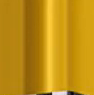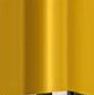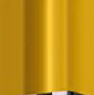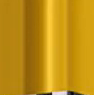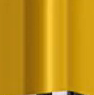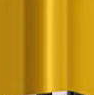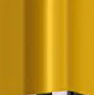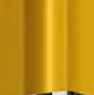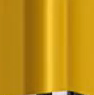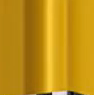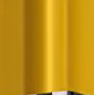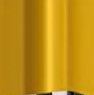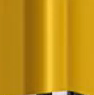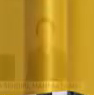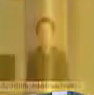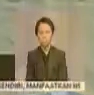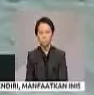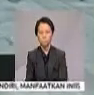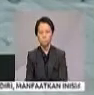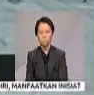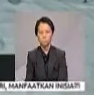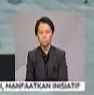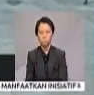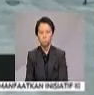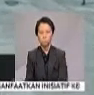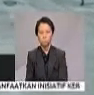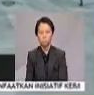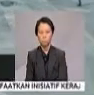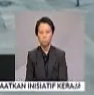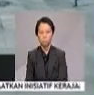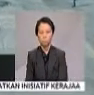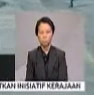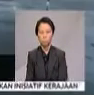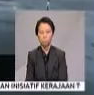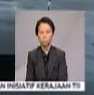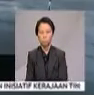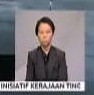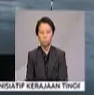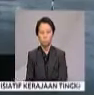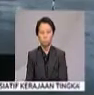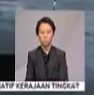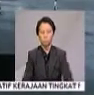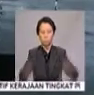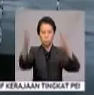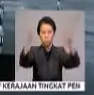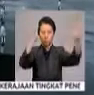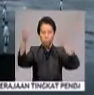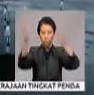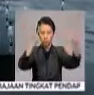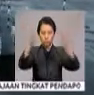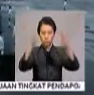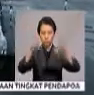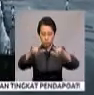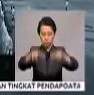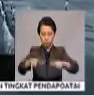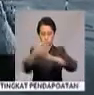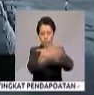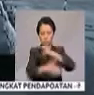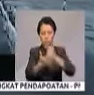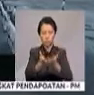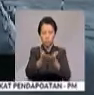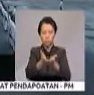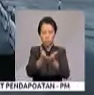oleh yang berhormat Menteri Pertahanan di Parlimen, di mana kerajaan Malaysia memberi